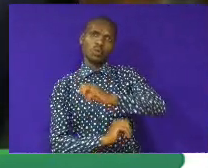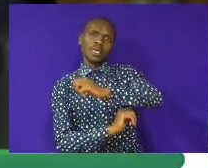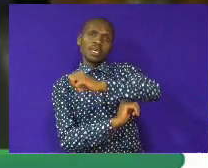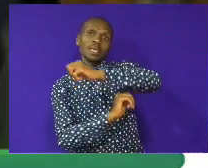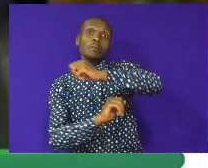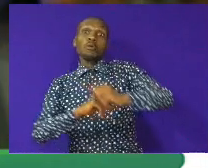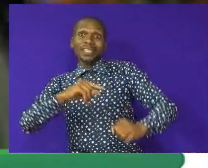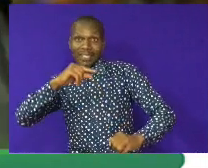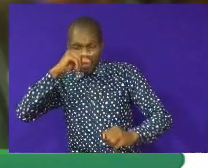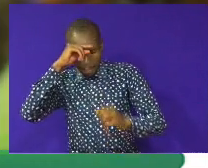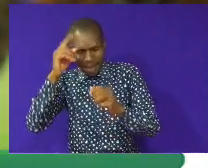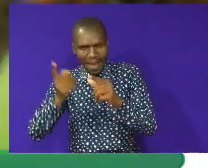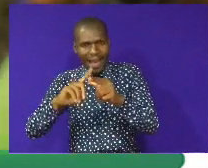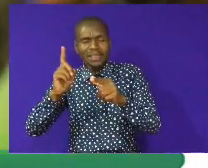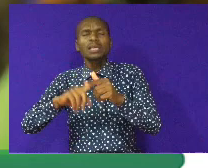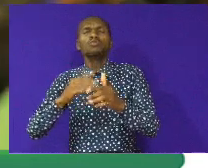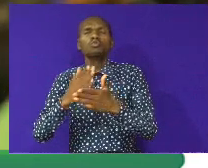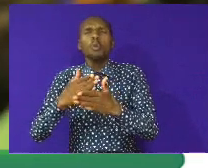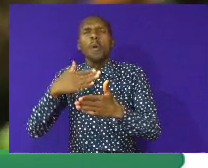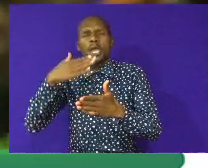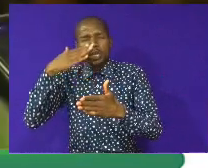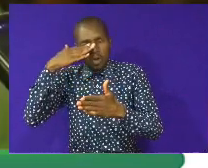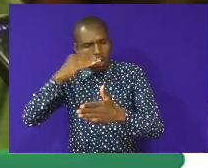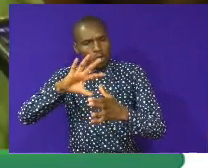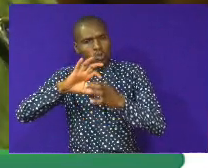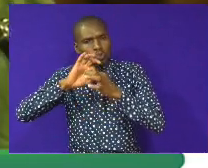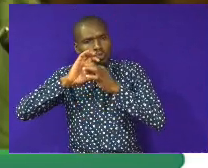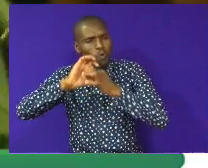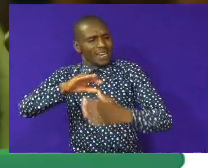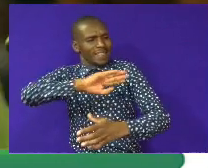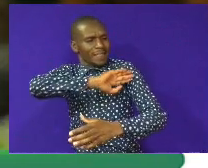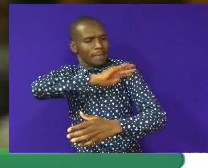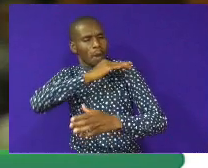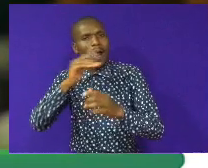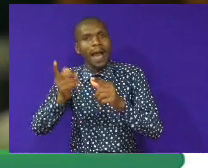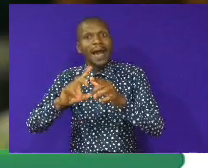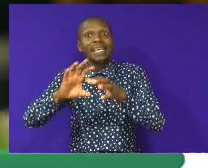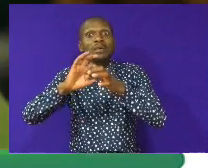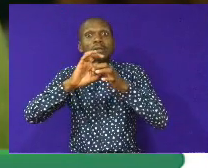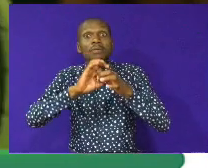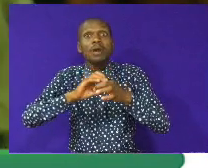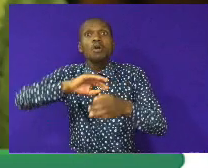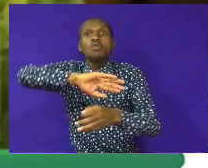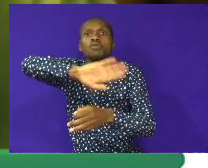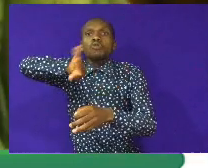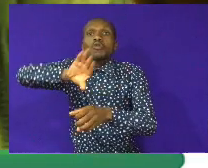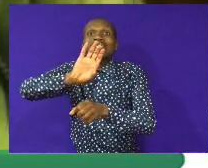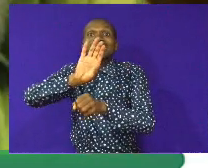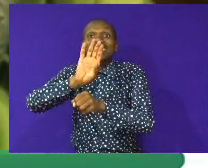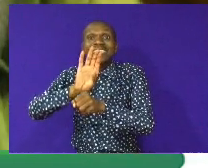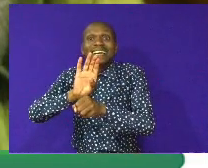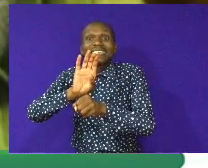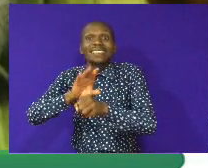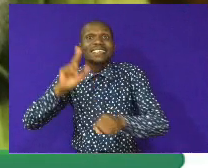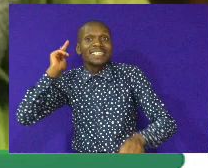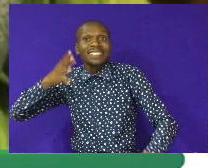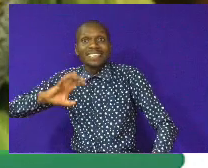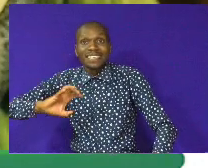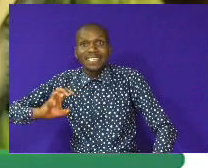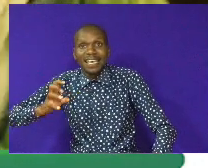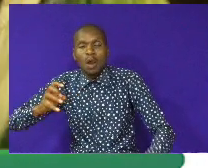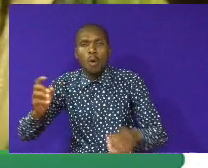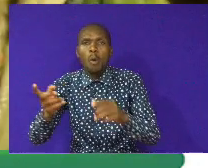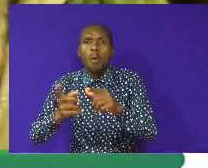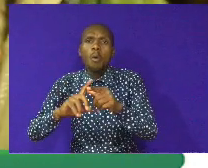yetu kwa sababu tunajua umoja ni nguvu kwa ushirikiano ya madhehebu yote hapa katika kaunti ya Kisii